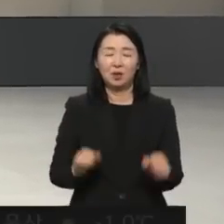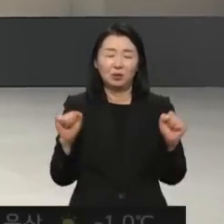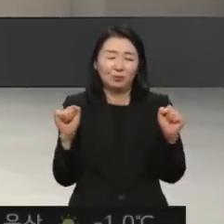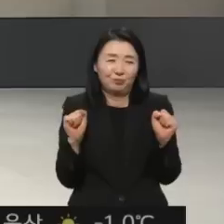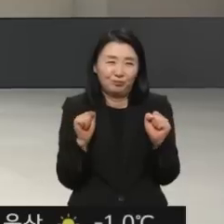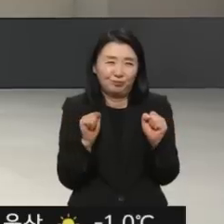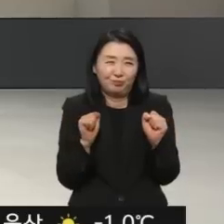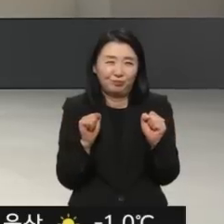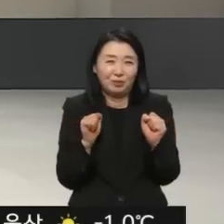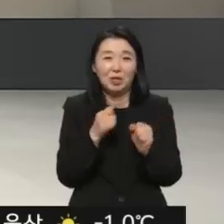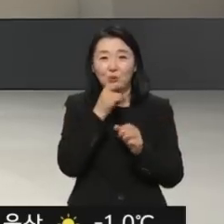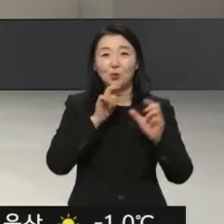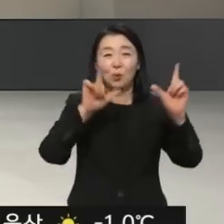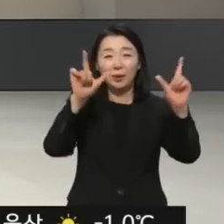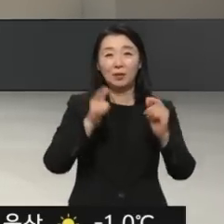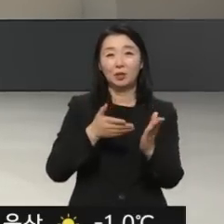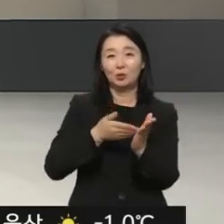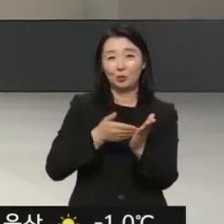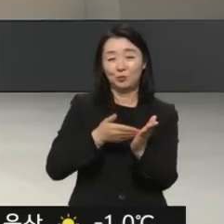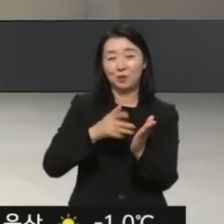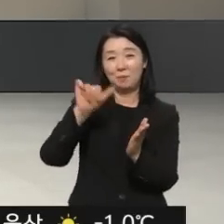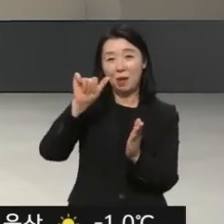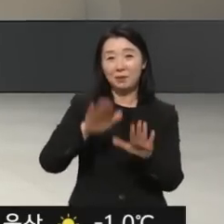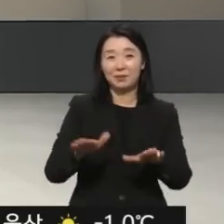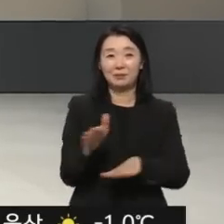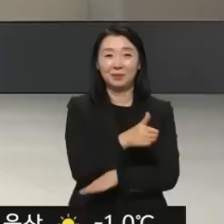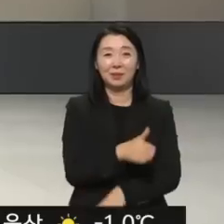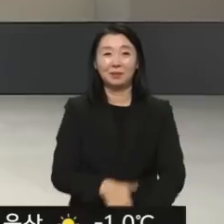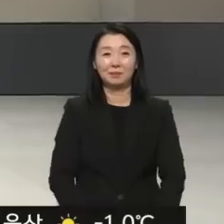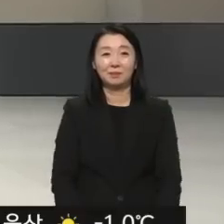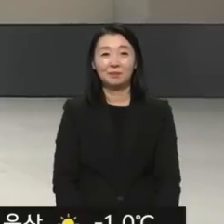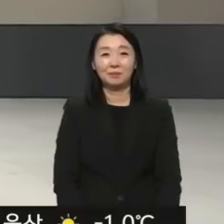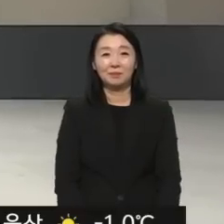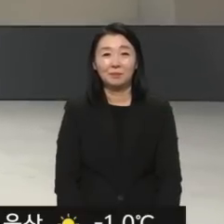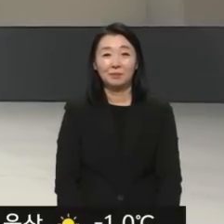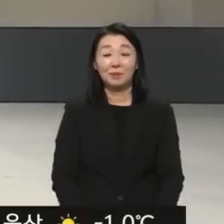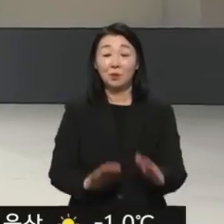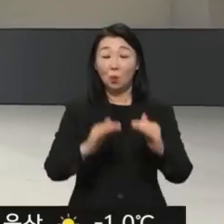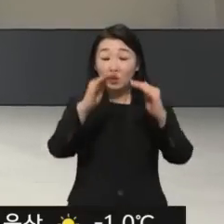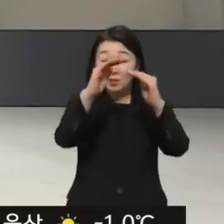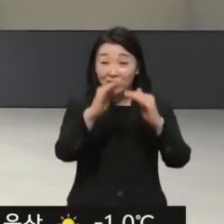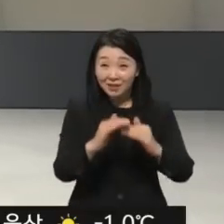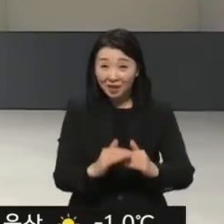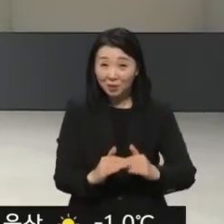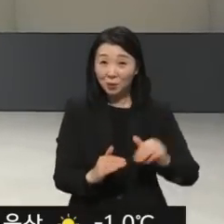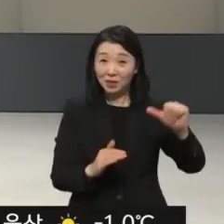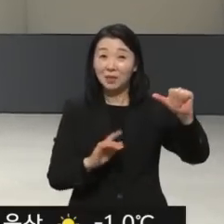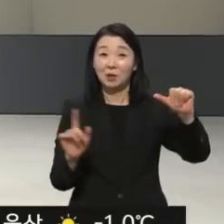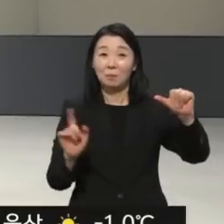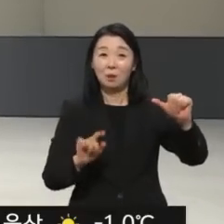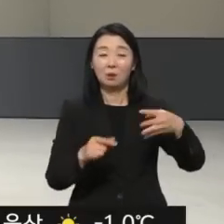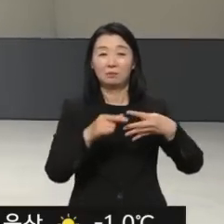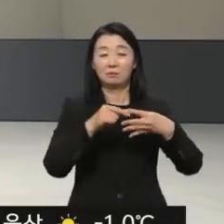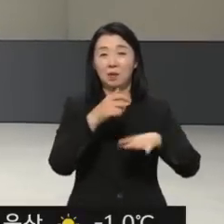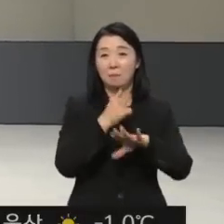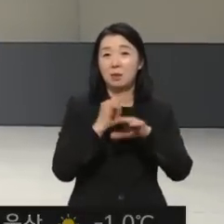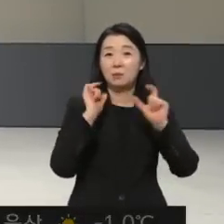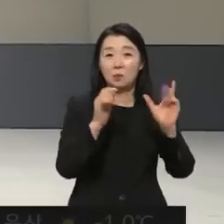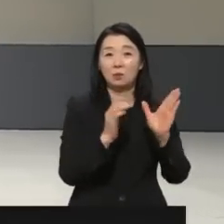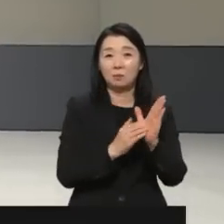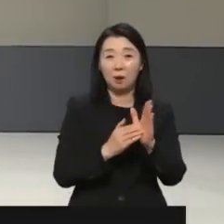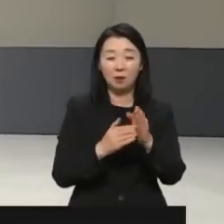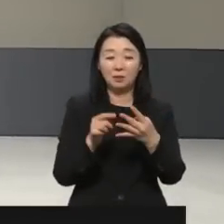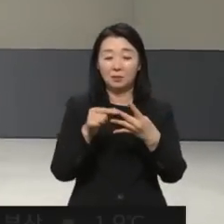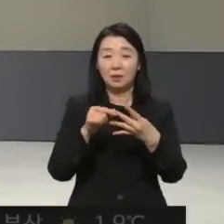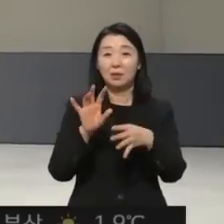너무 추운 수요일입니다. 뉴스픽 5 바로 시작하겠습니다. 네, 오늘 준비한 소식은요. 최후 통첩